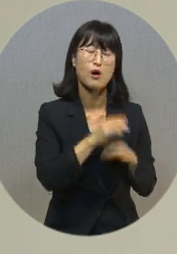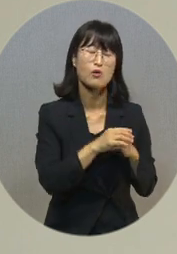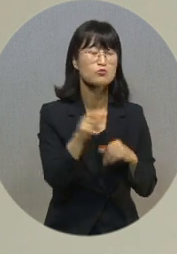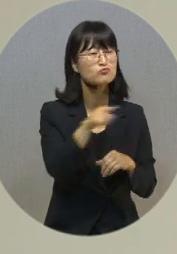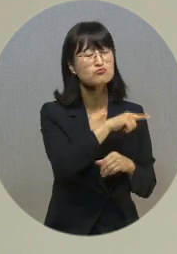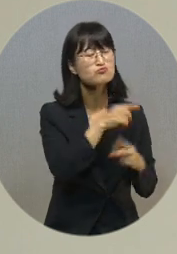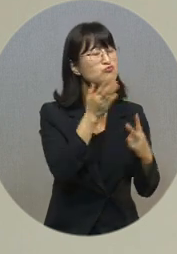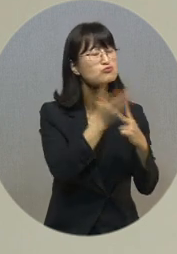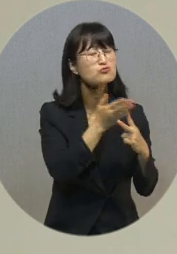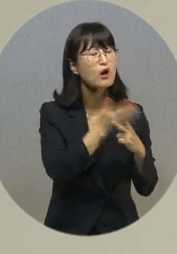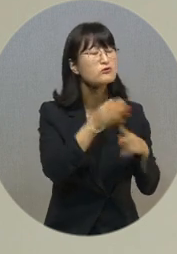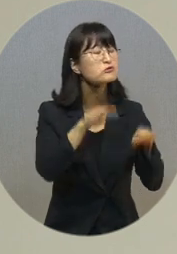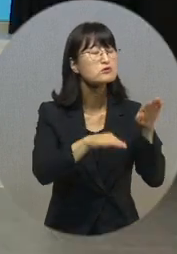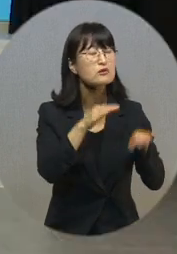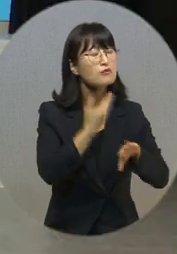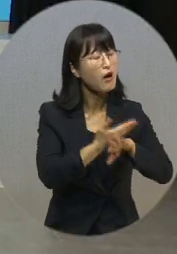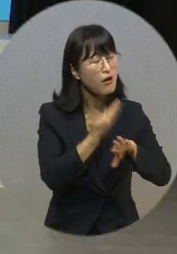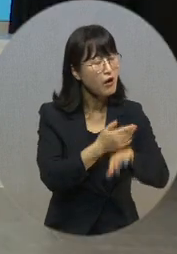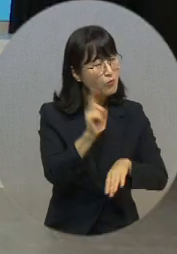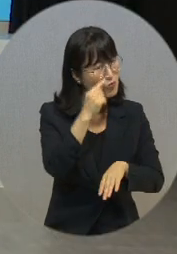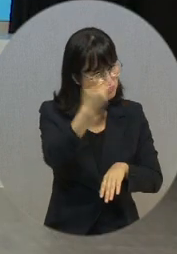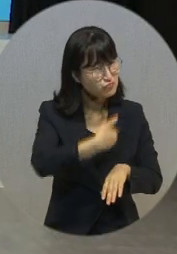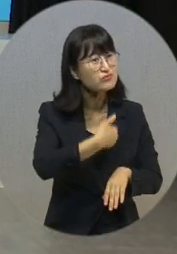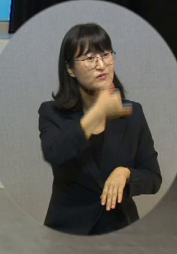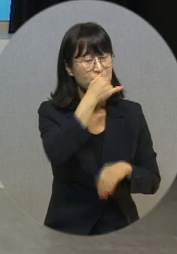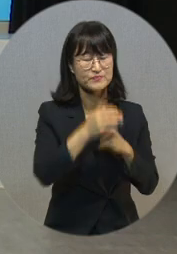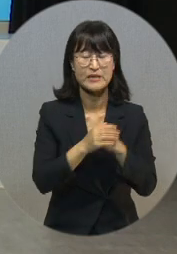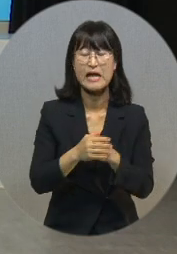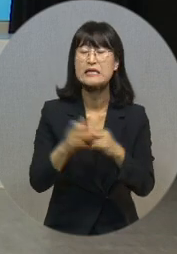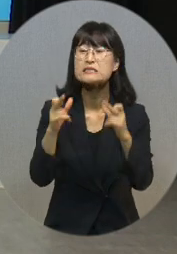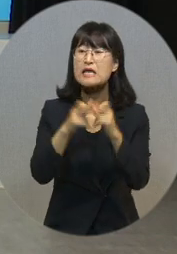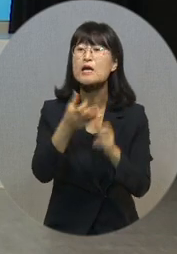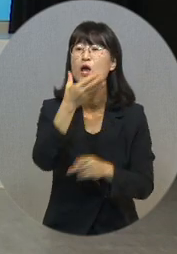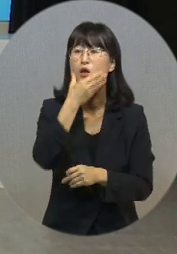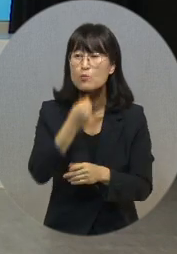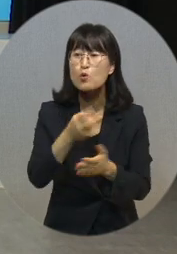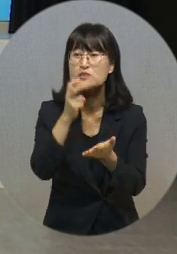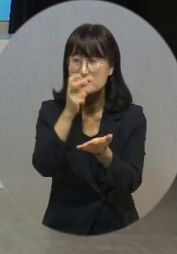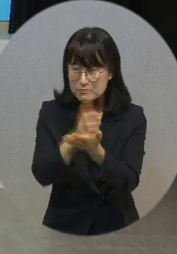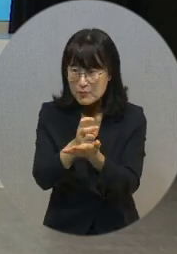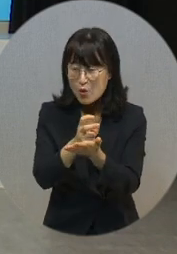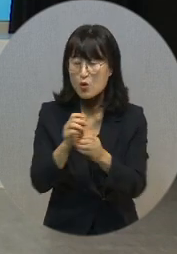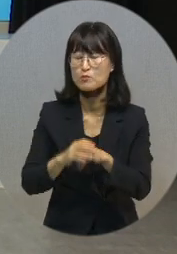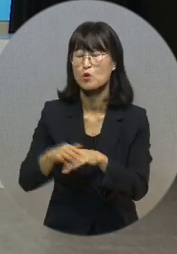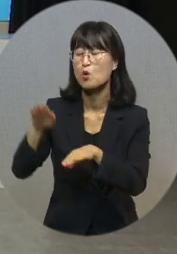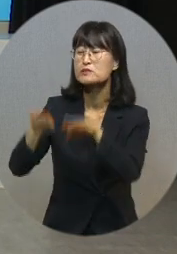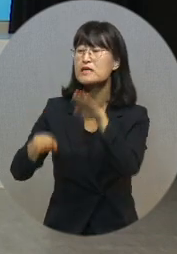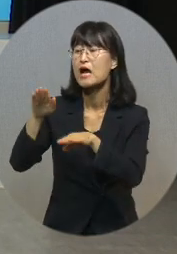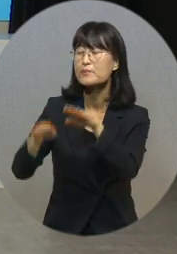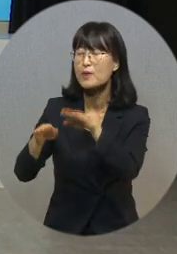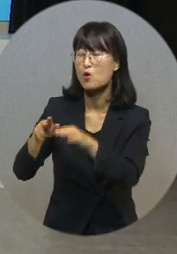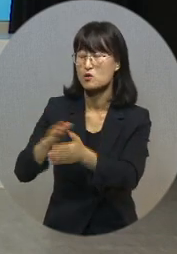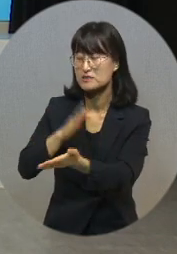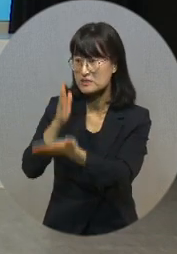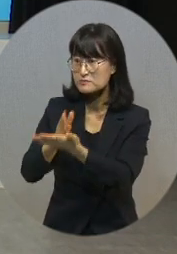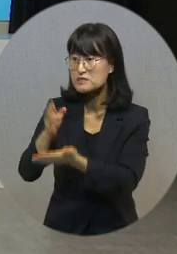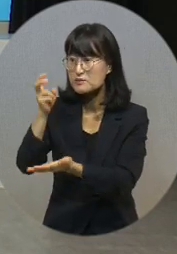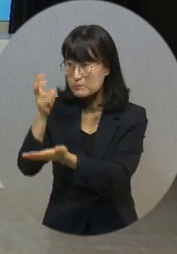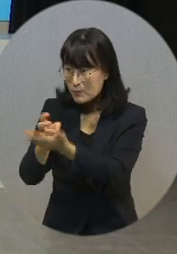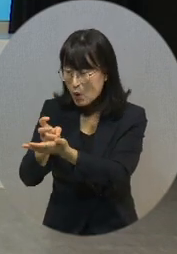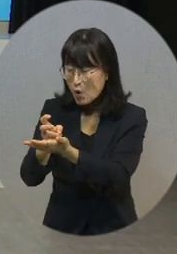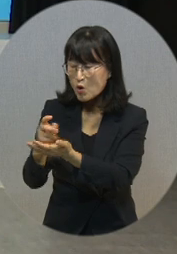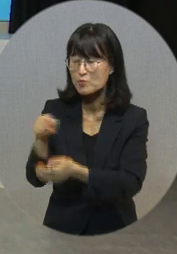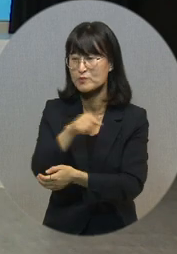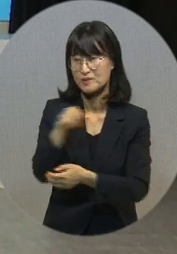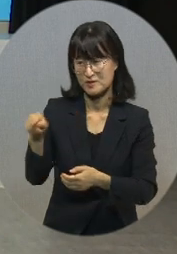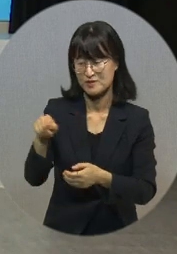뭐야? 이런 얘기도 하시는 분들 계시거든요. 그 장애인 복지법이나 네. 또 장애인 차별금지법에서도 간접적으로는